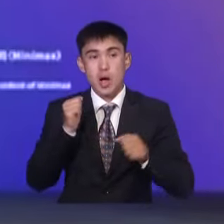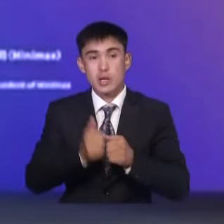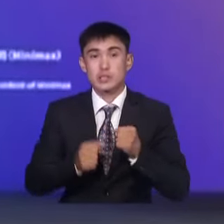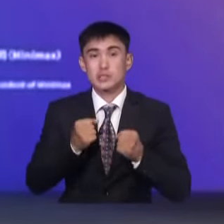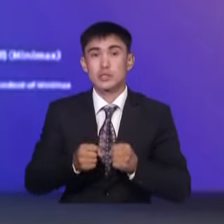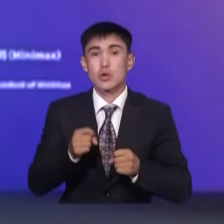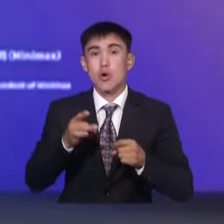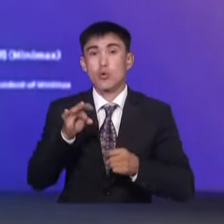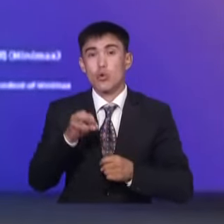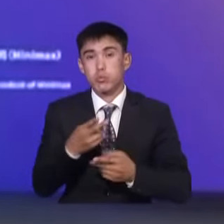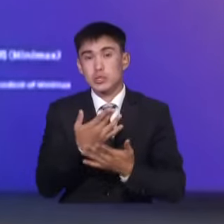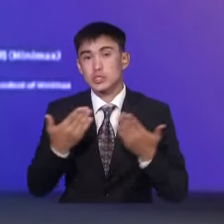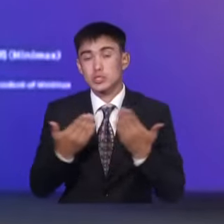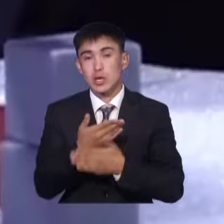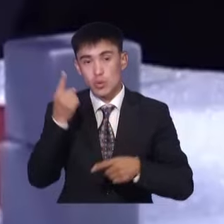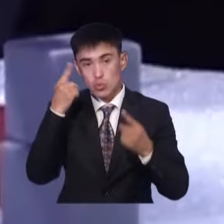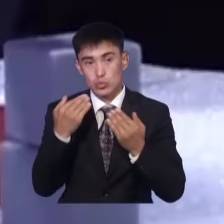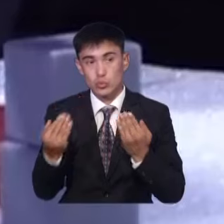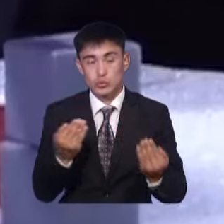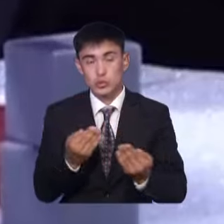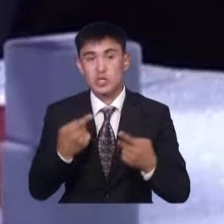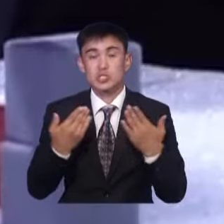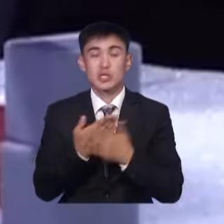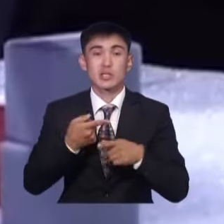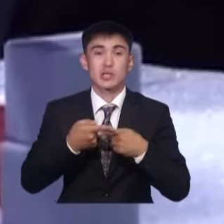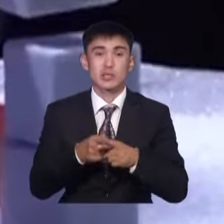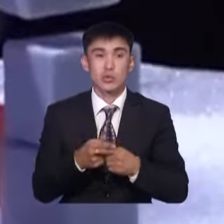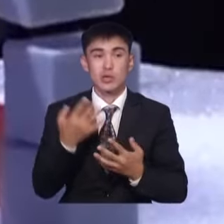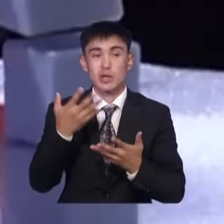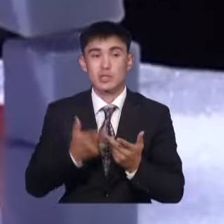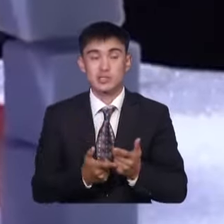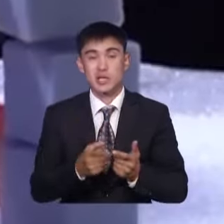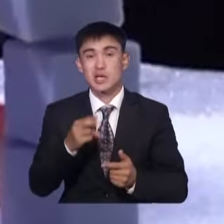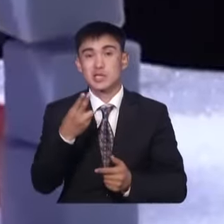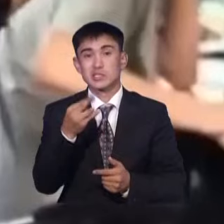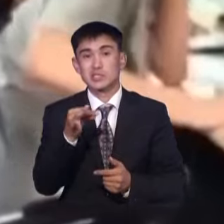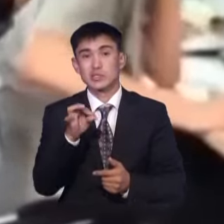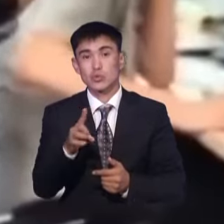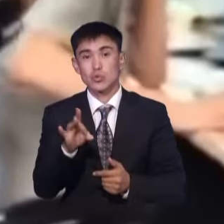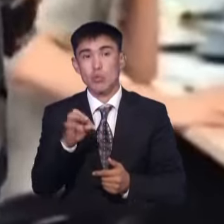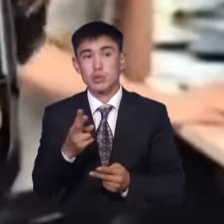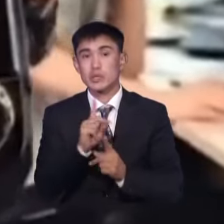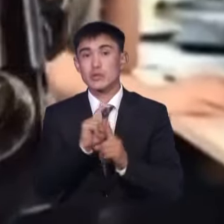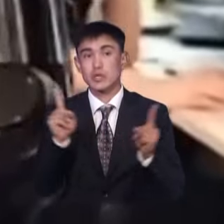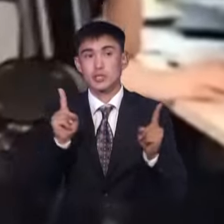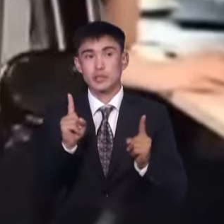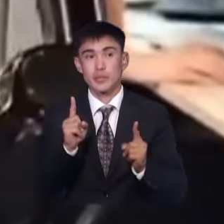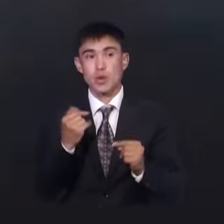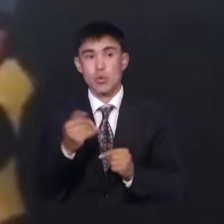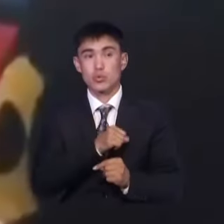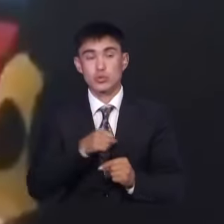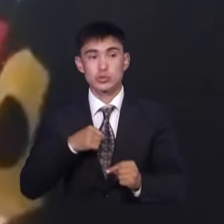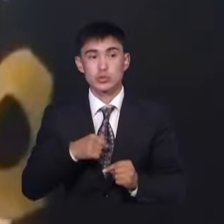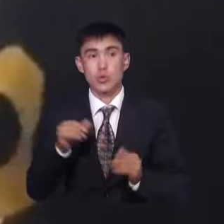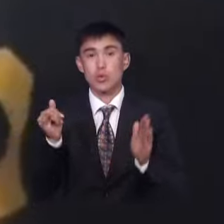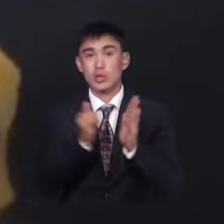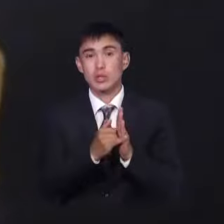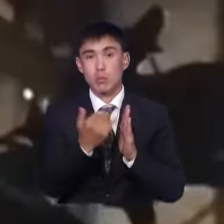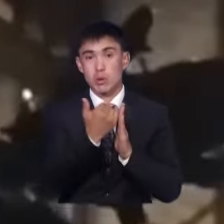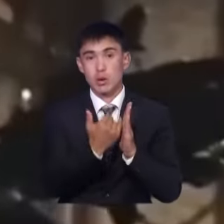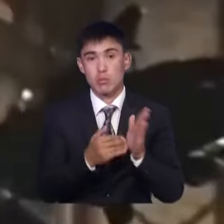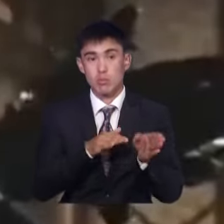мен жаңа өнертабыстар қойылған. Жаңа технологиялардың арасында Цинлун роботы ерекше көзге түсті. Ол өзіне орнатылған